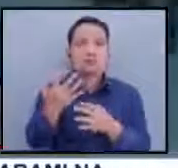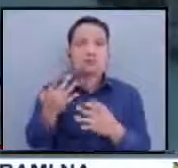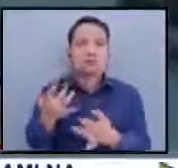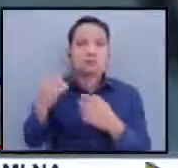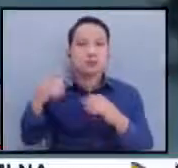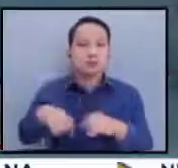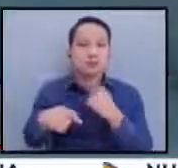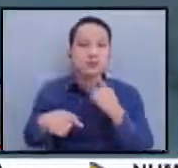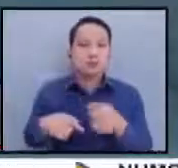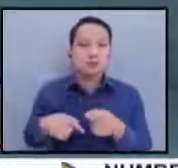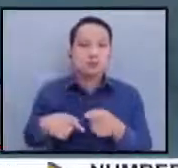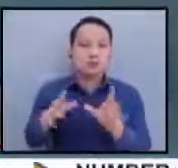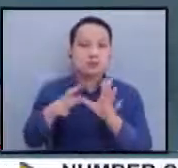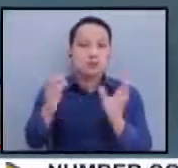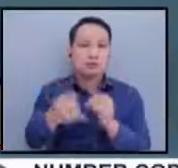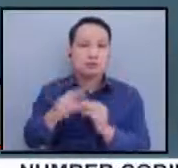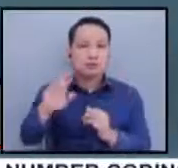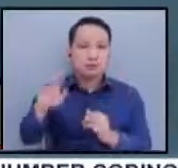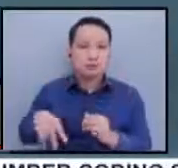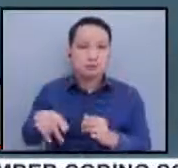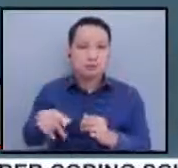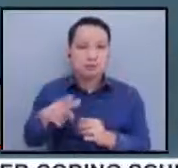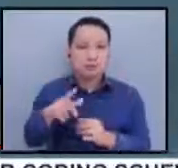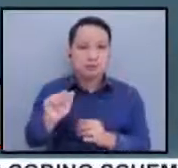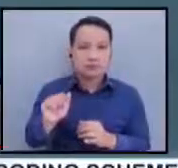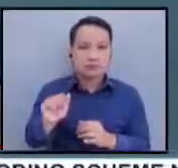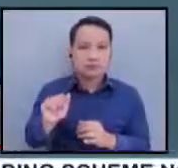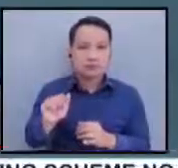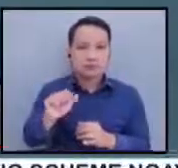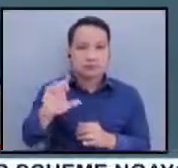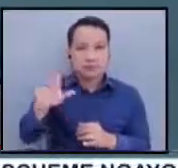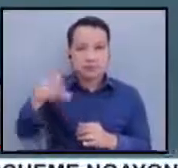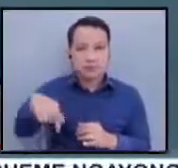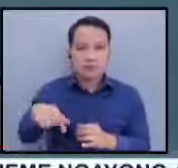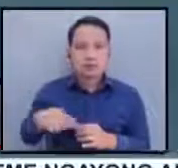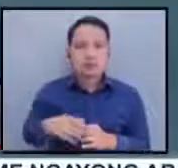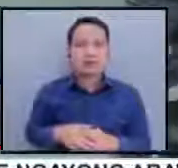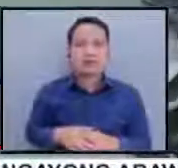sa Barangay UP Campus Village A, Diliman, Quezon City.